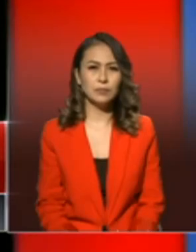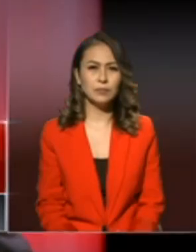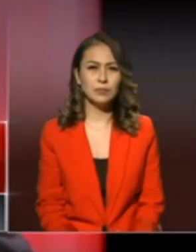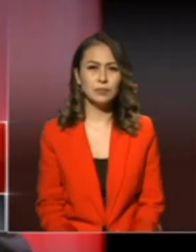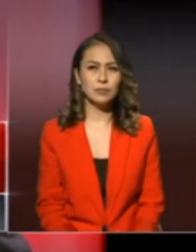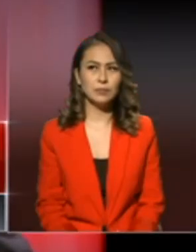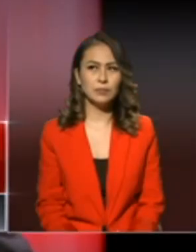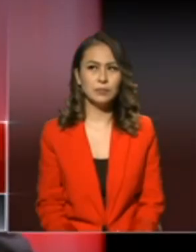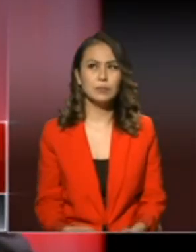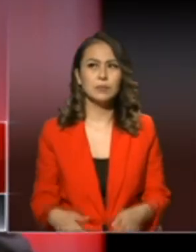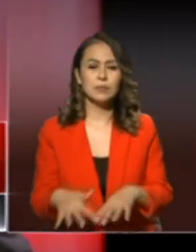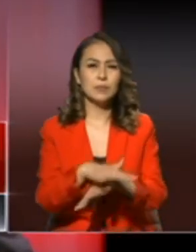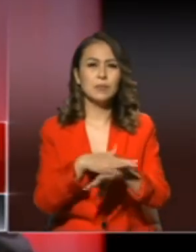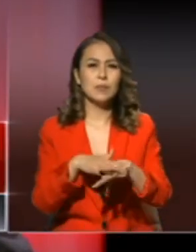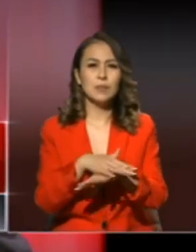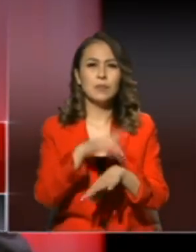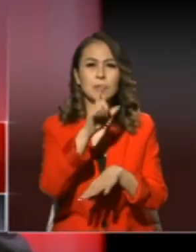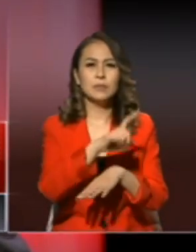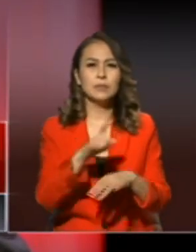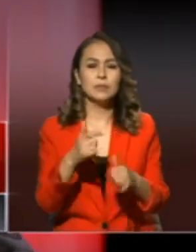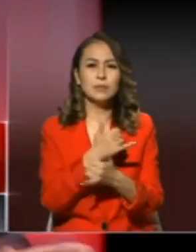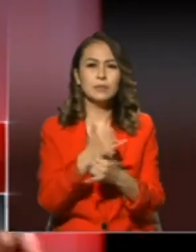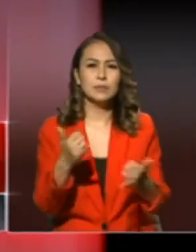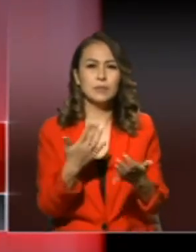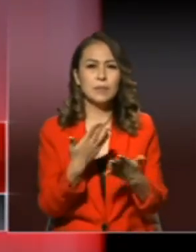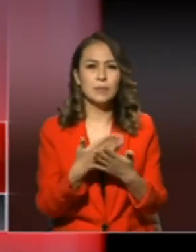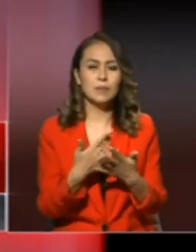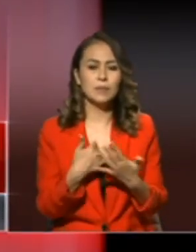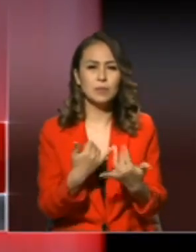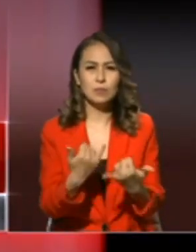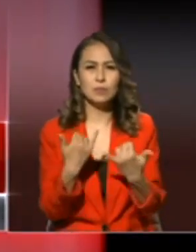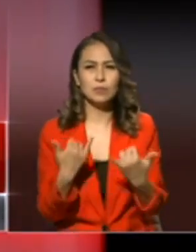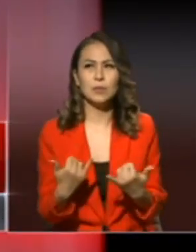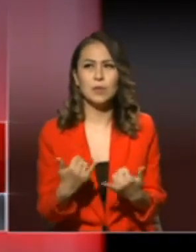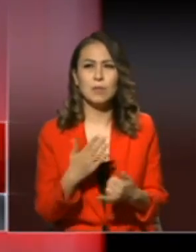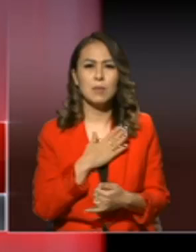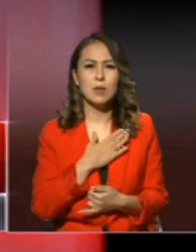халқы мынандай мәселені жеткізу керек. Егер бүгін маған